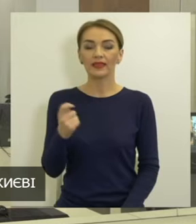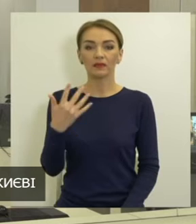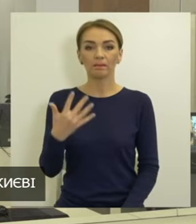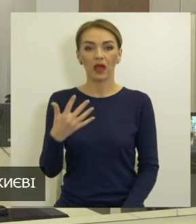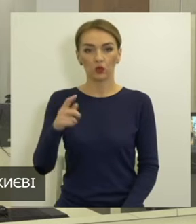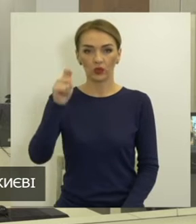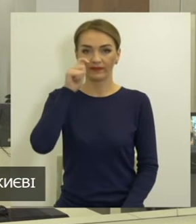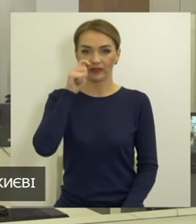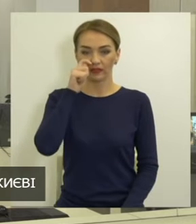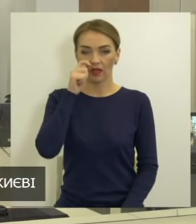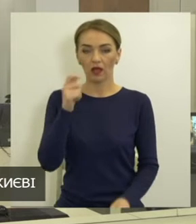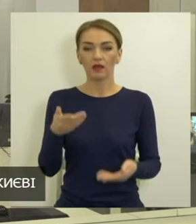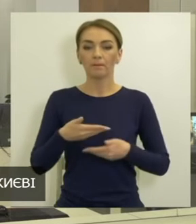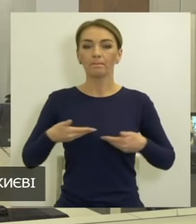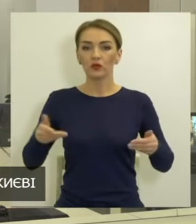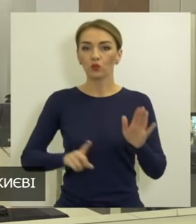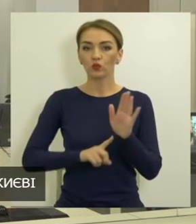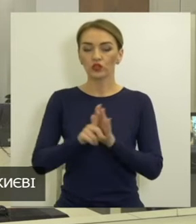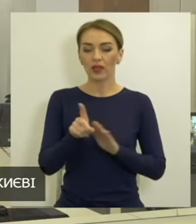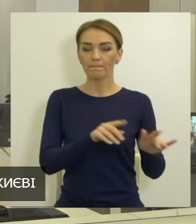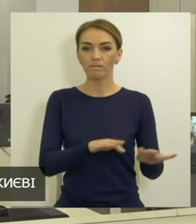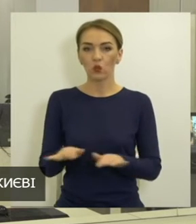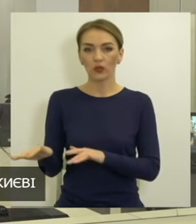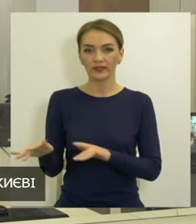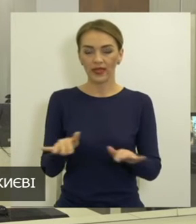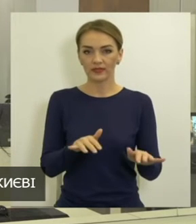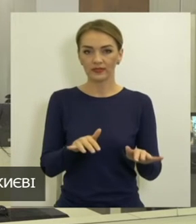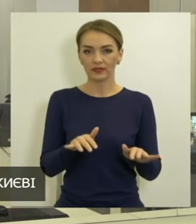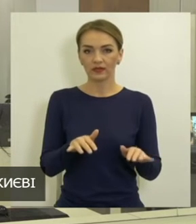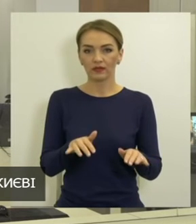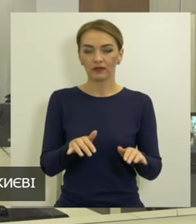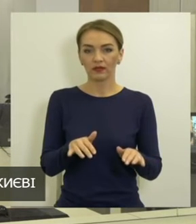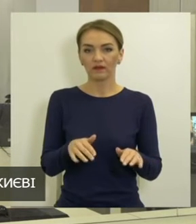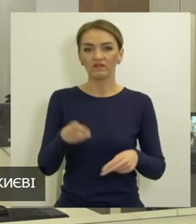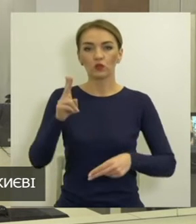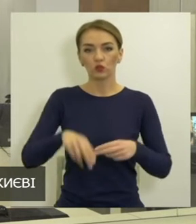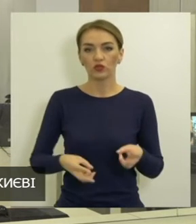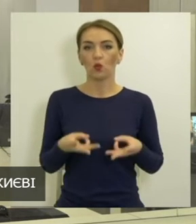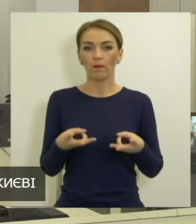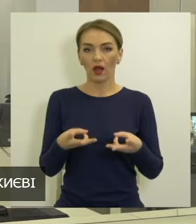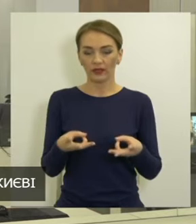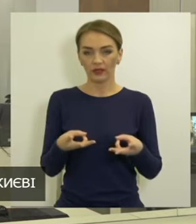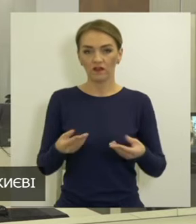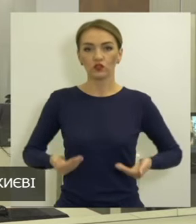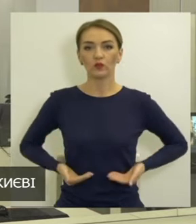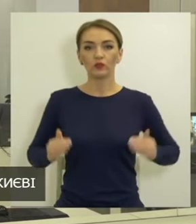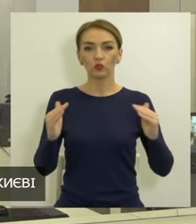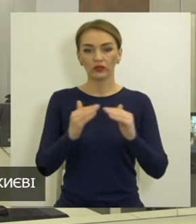квітня ми розпочнемо процес відключення опалення в житлових будинках нашого